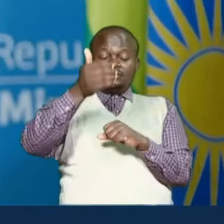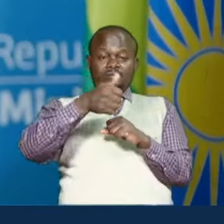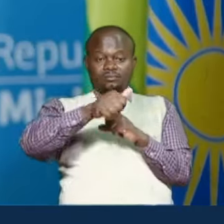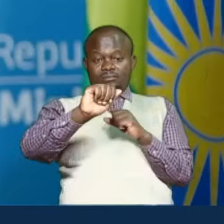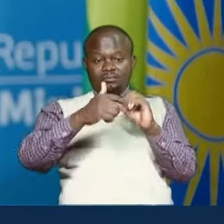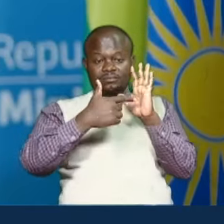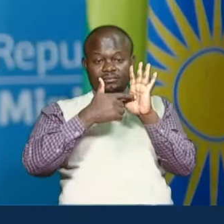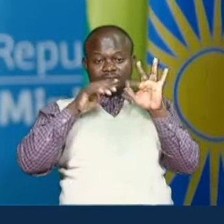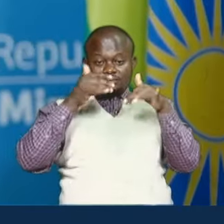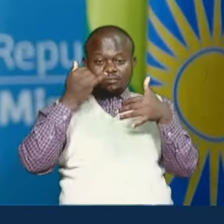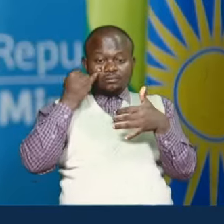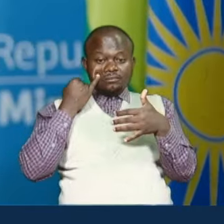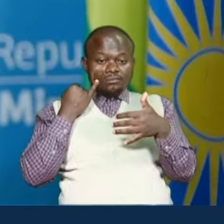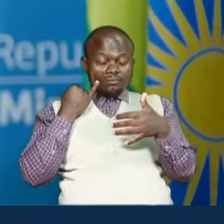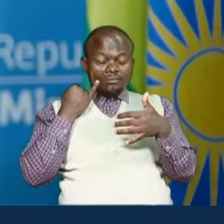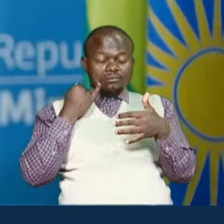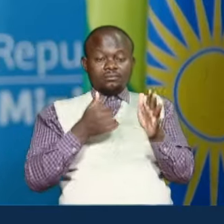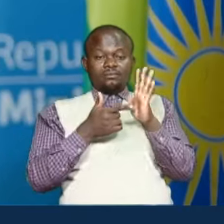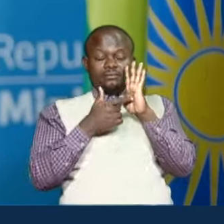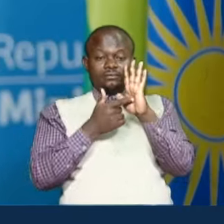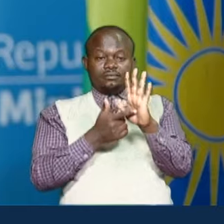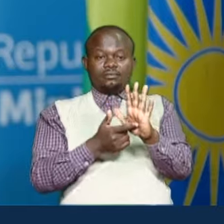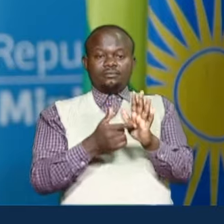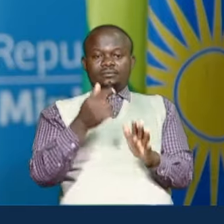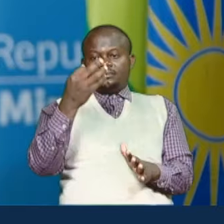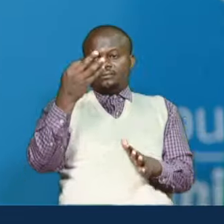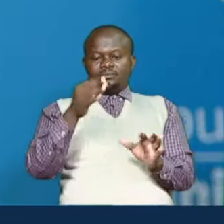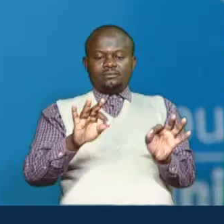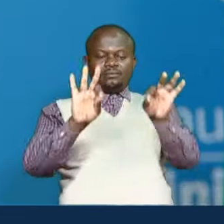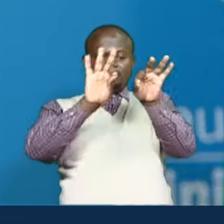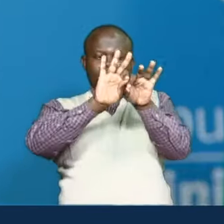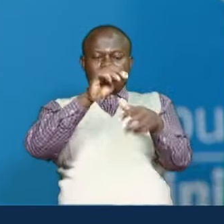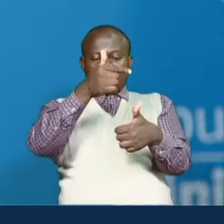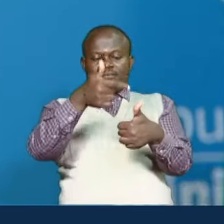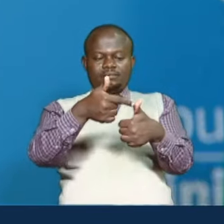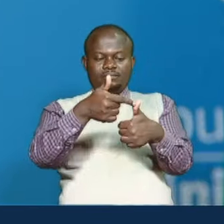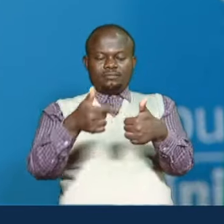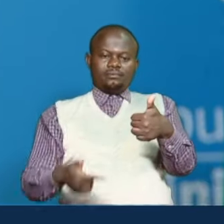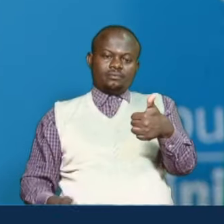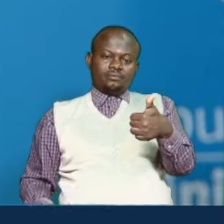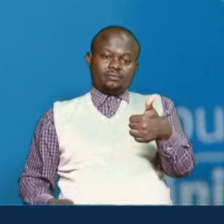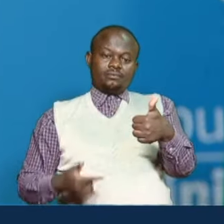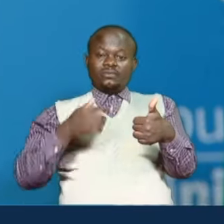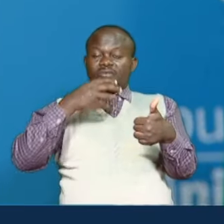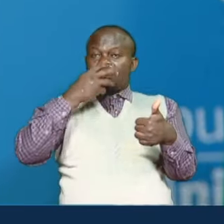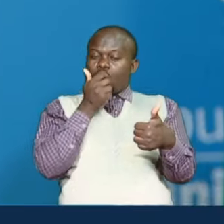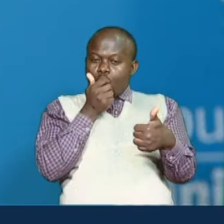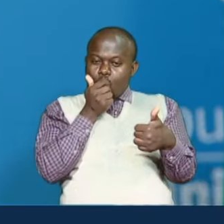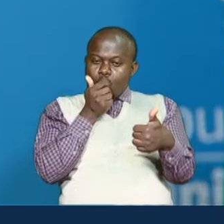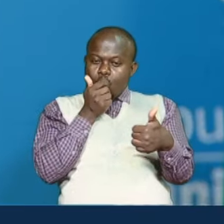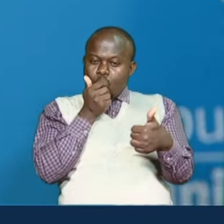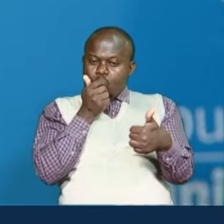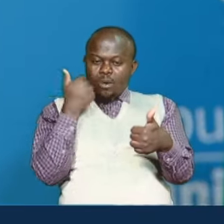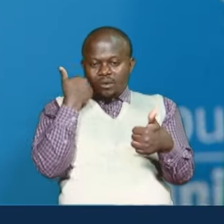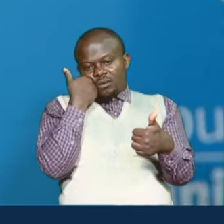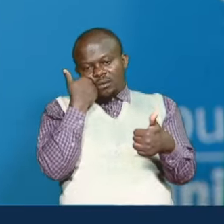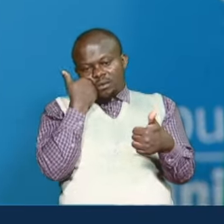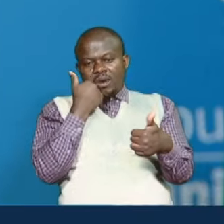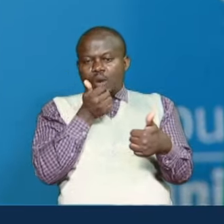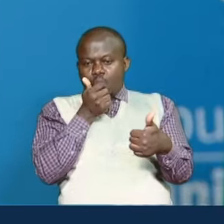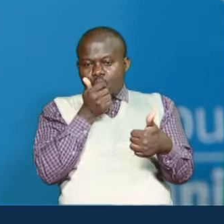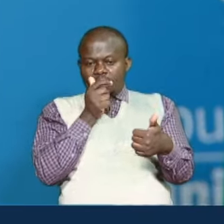bwayo ibimenyetso biyiranga ni bitatu by'ingenzi icya mbere ni ukugira umuriro mwinshi icya